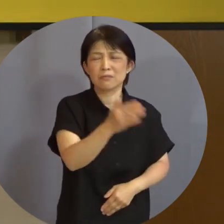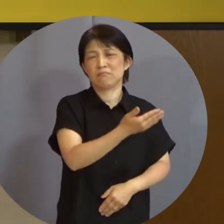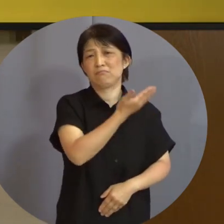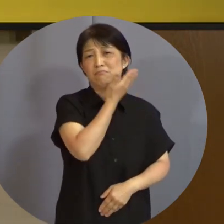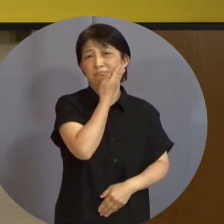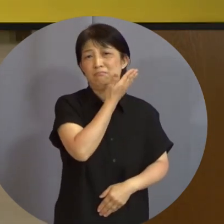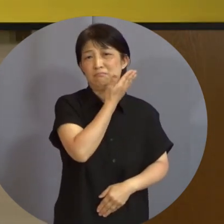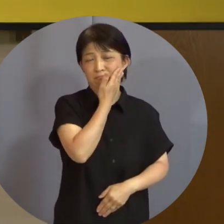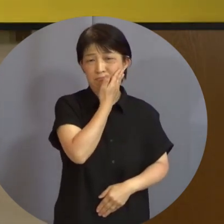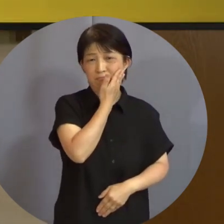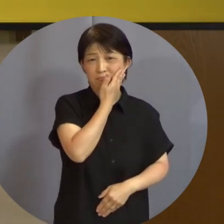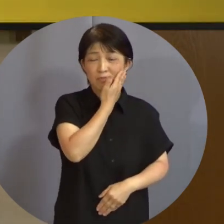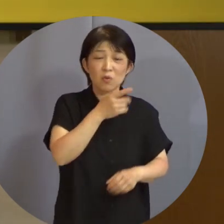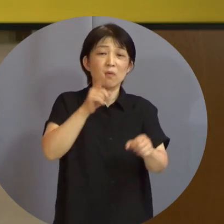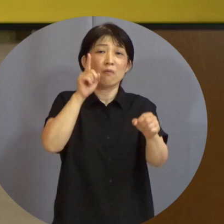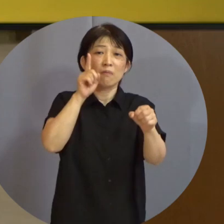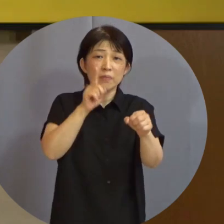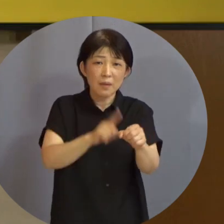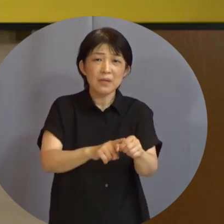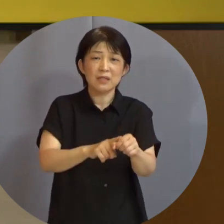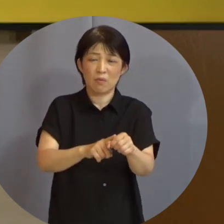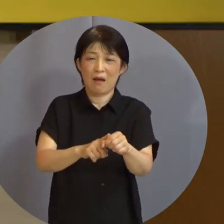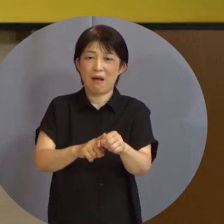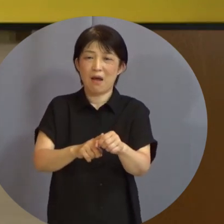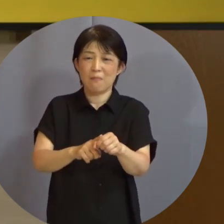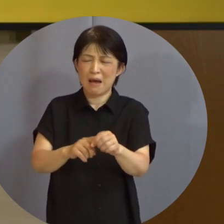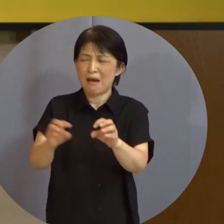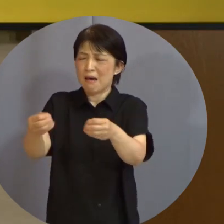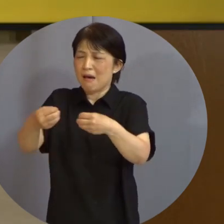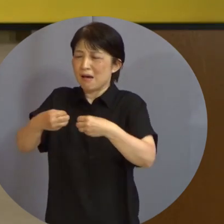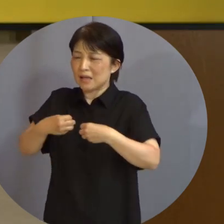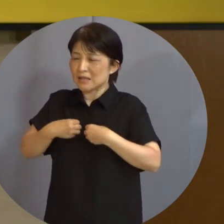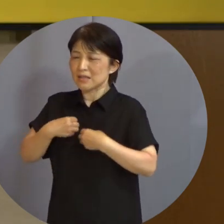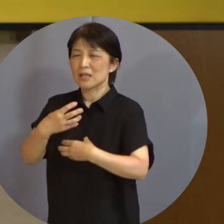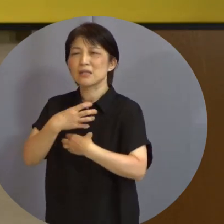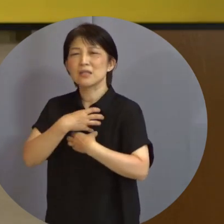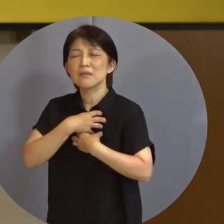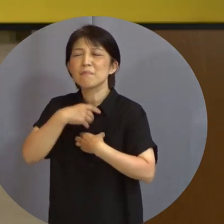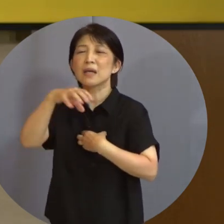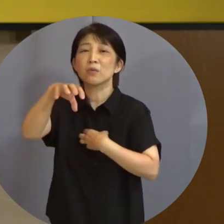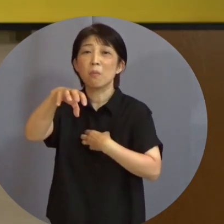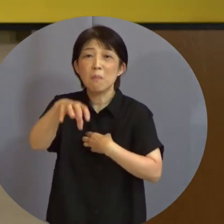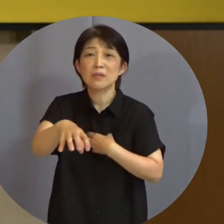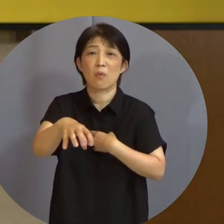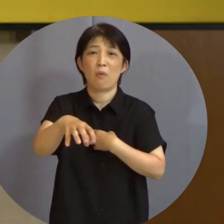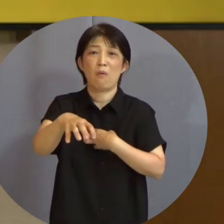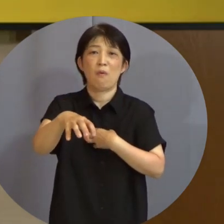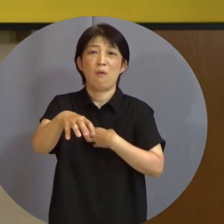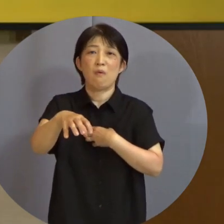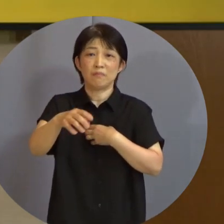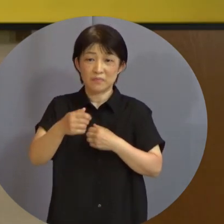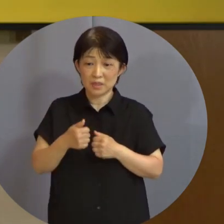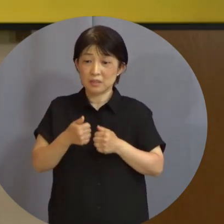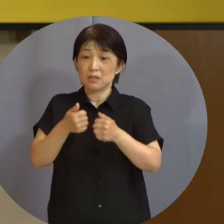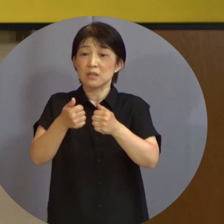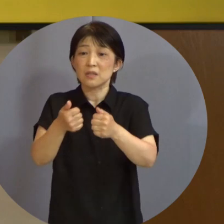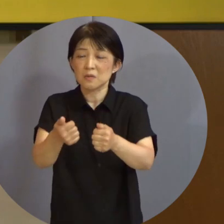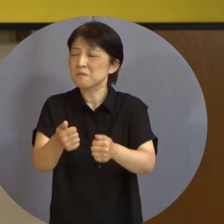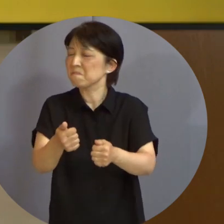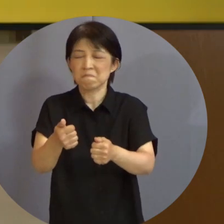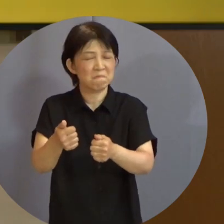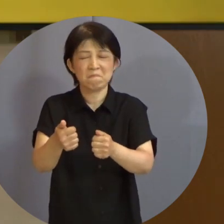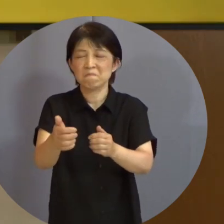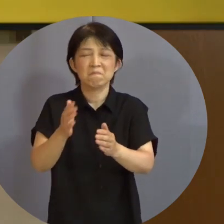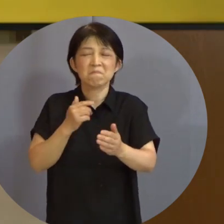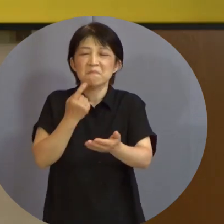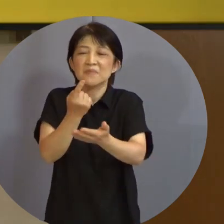持ち込まないためには、リスクの高い場面に近づかない、